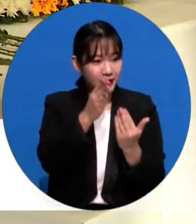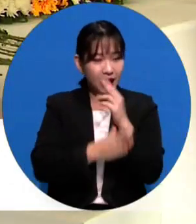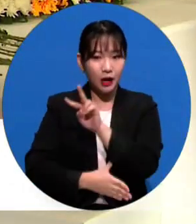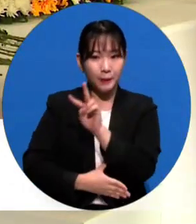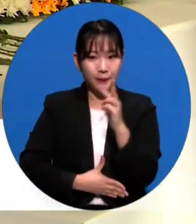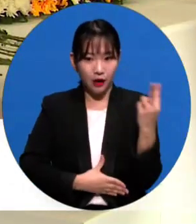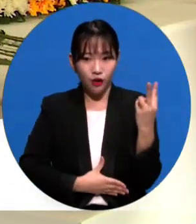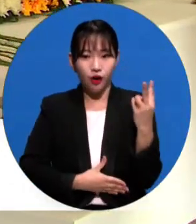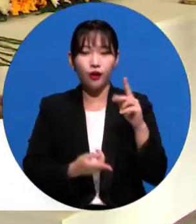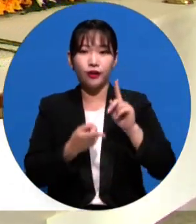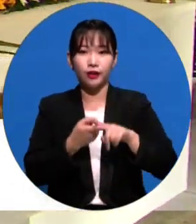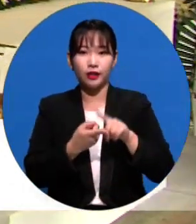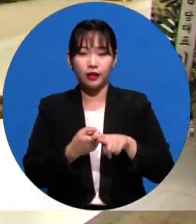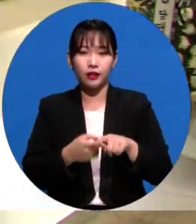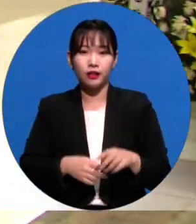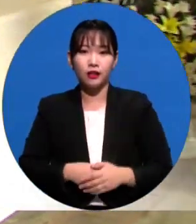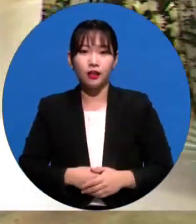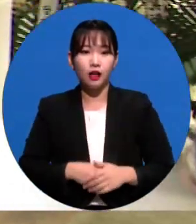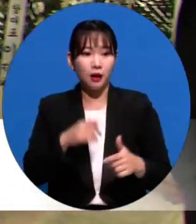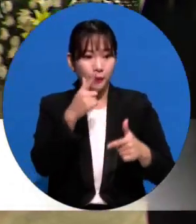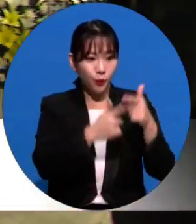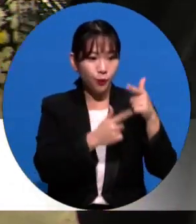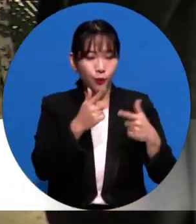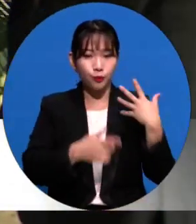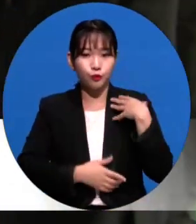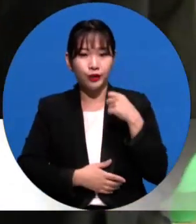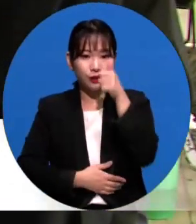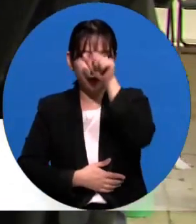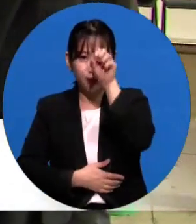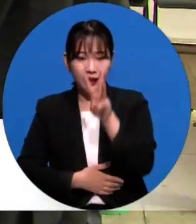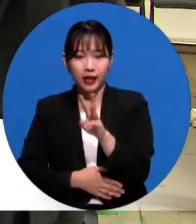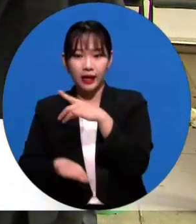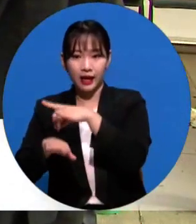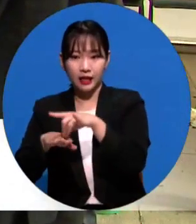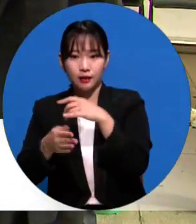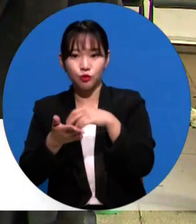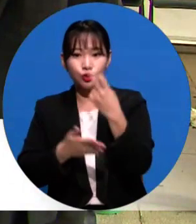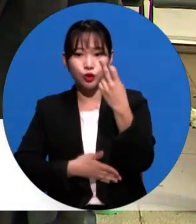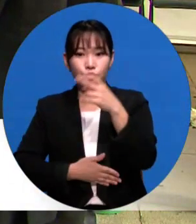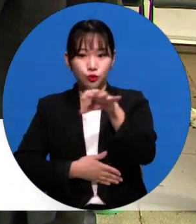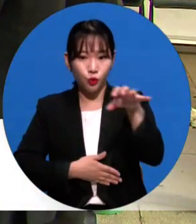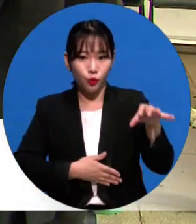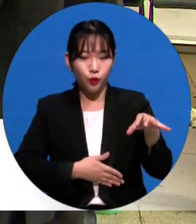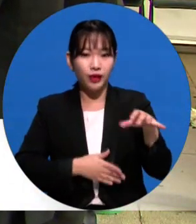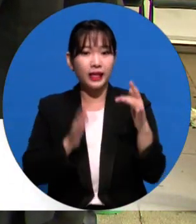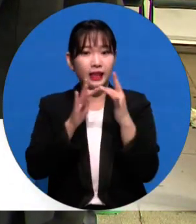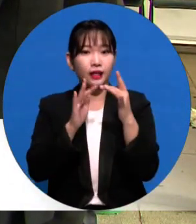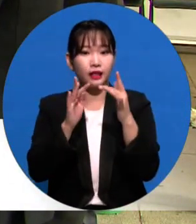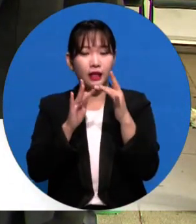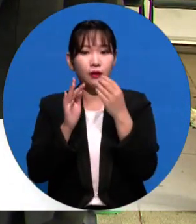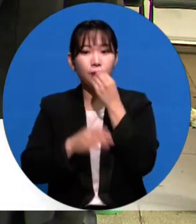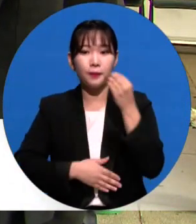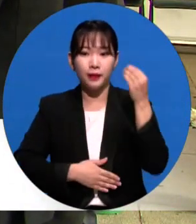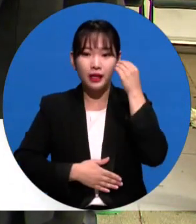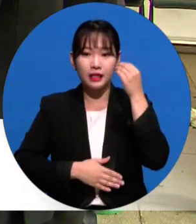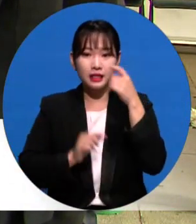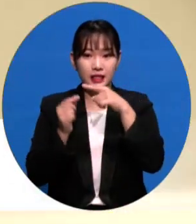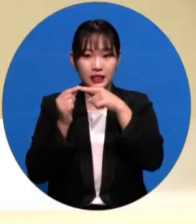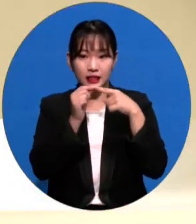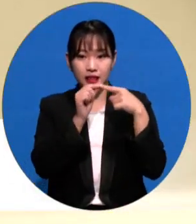표현을 변경한 것을 비롯해 목포와 무안, 광양, 해남 등 12개 시군은 인터넷 홈페이지에 올린